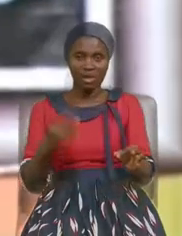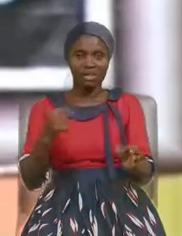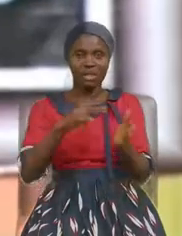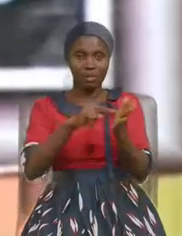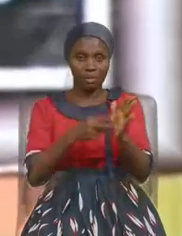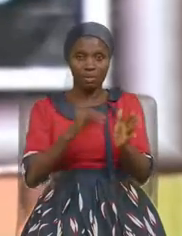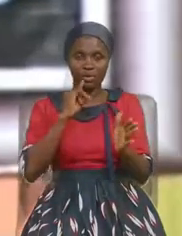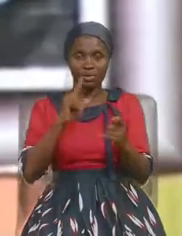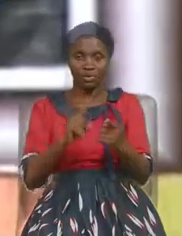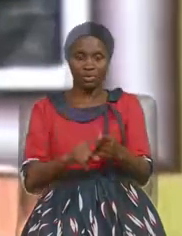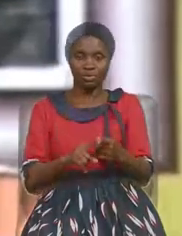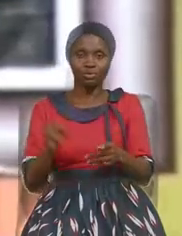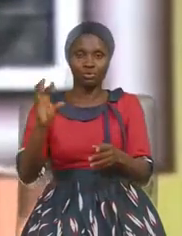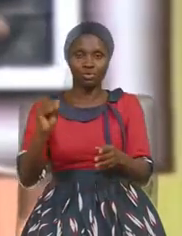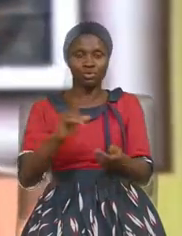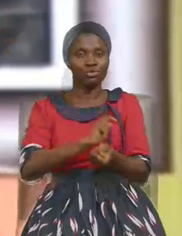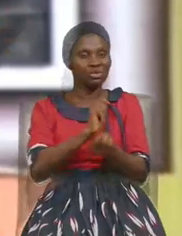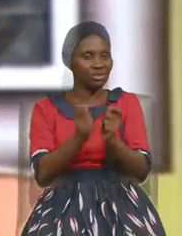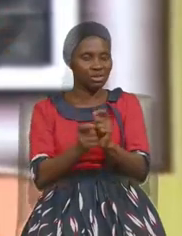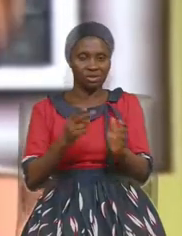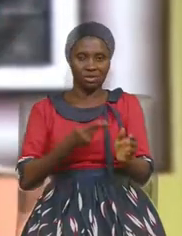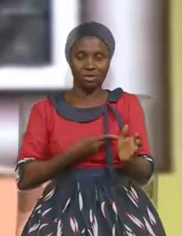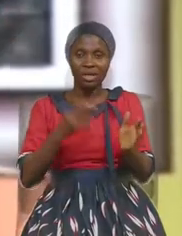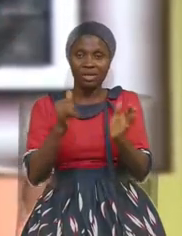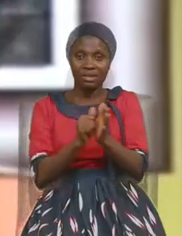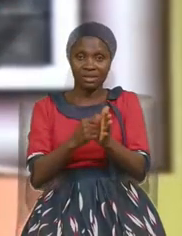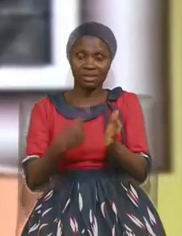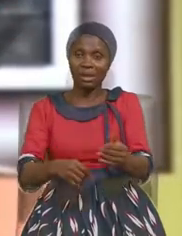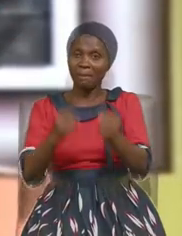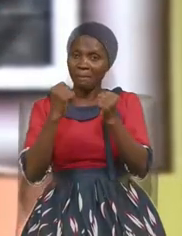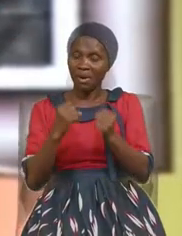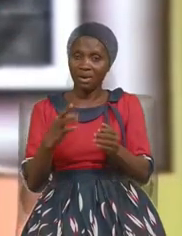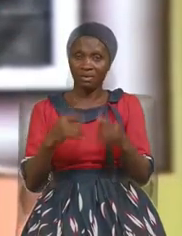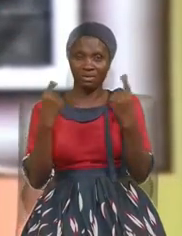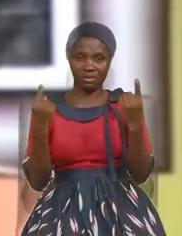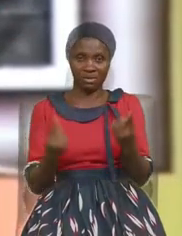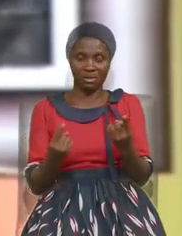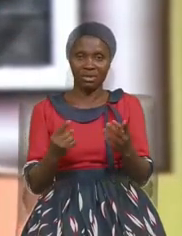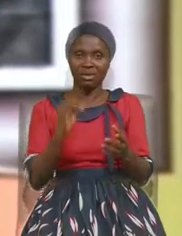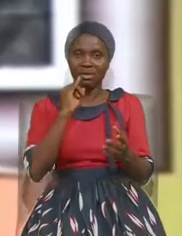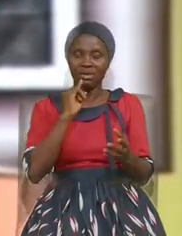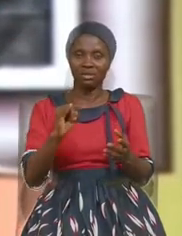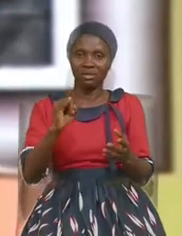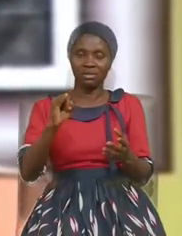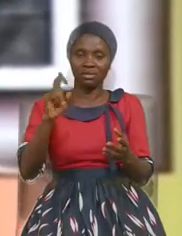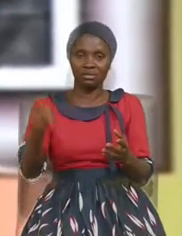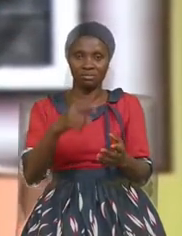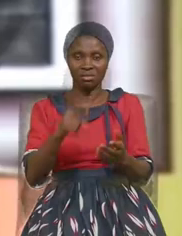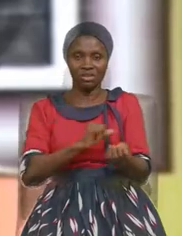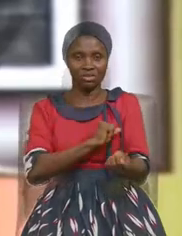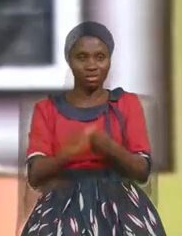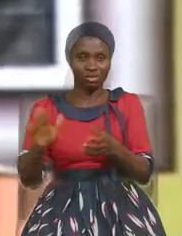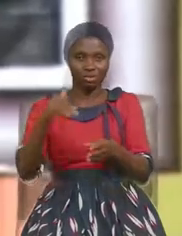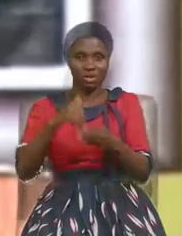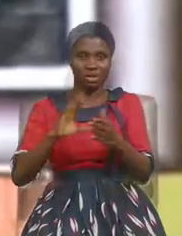L'objectif, c'est de nous changer pour que la puissance du péché soit nullifiée, annulée de nos